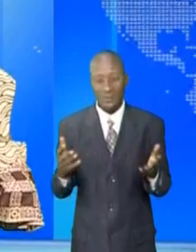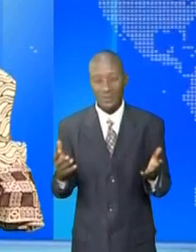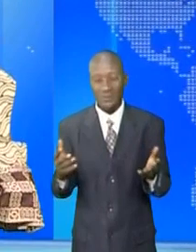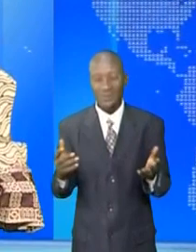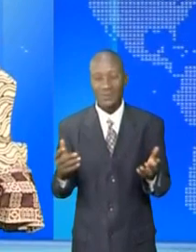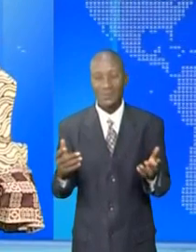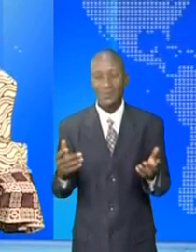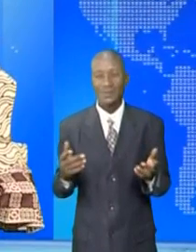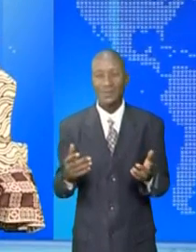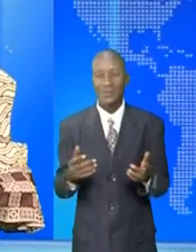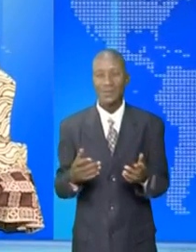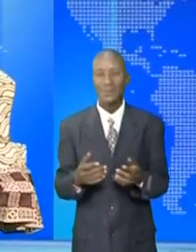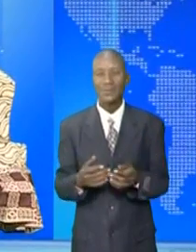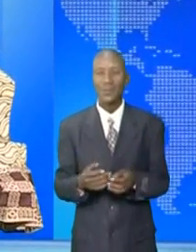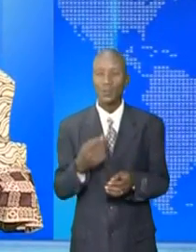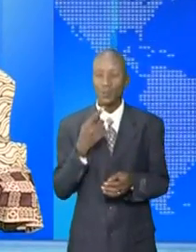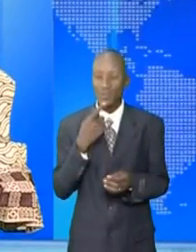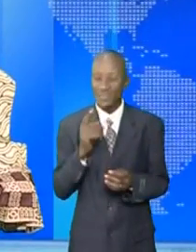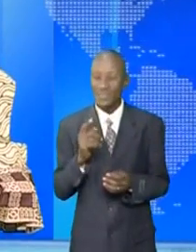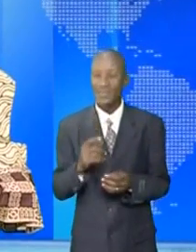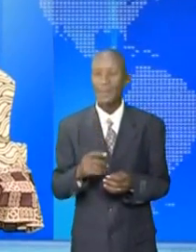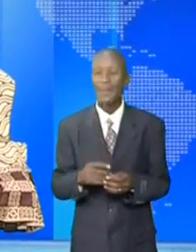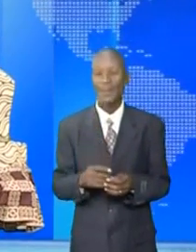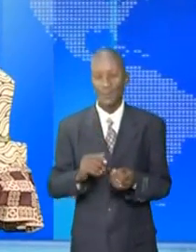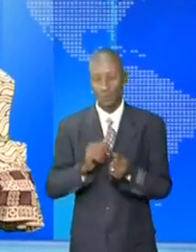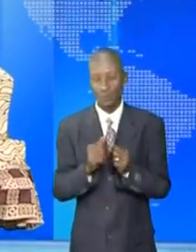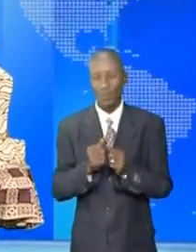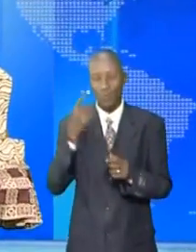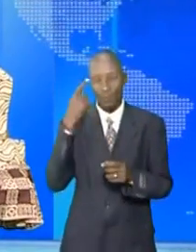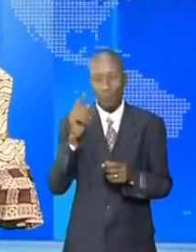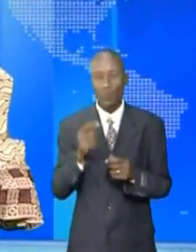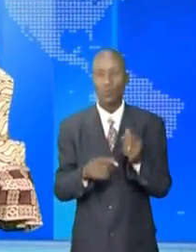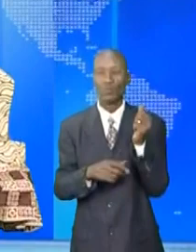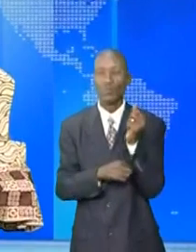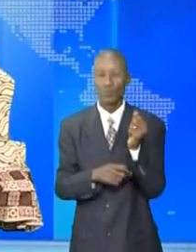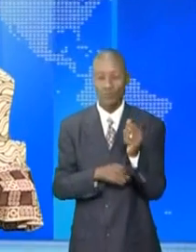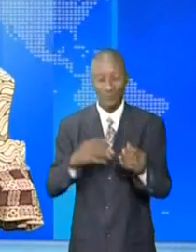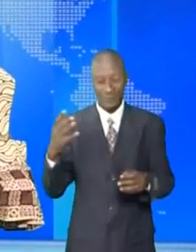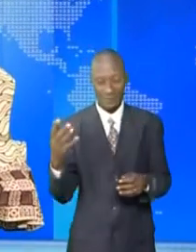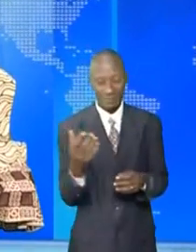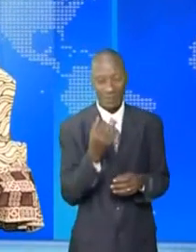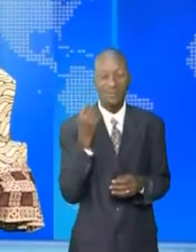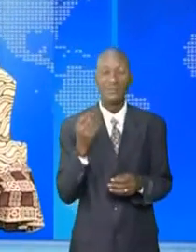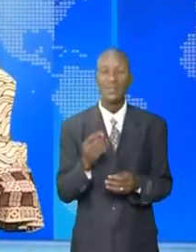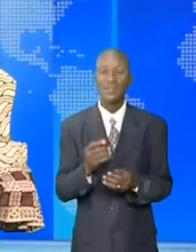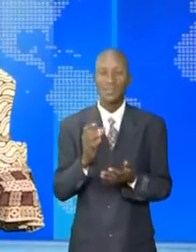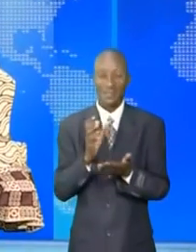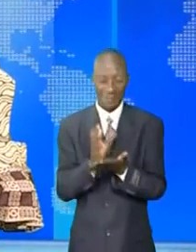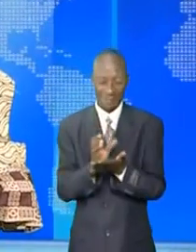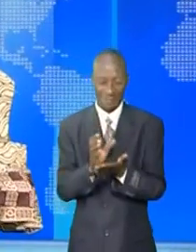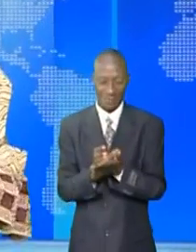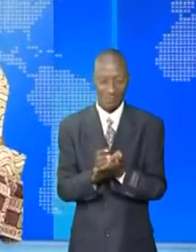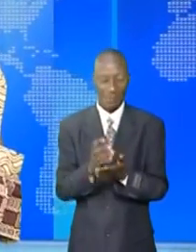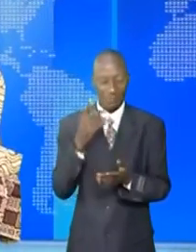leur demande de préqualification au dit projet et subsidiairement à l'avis des